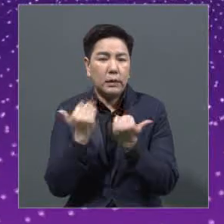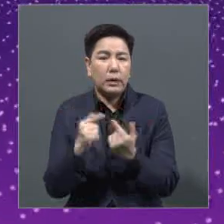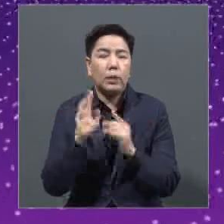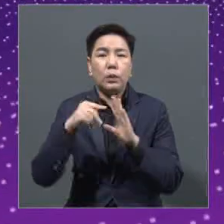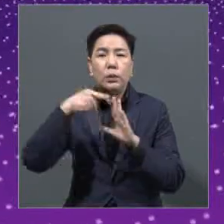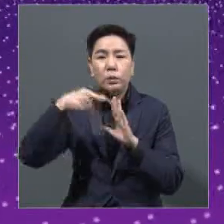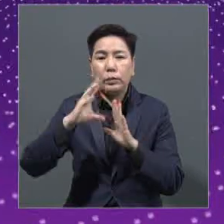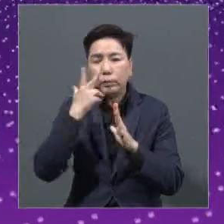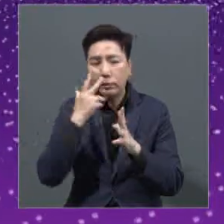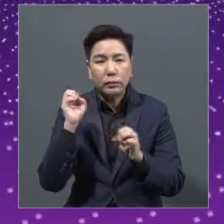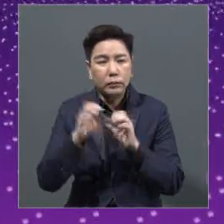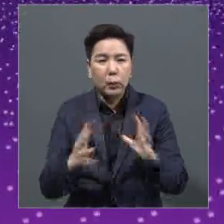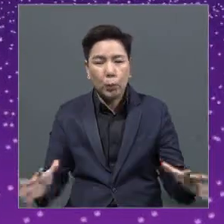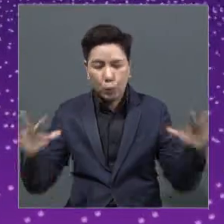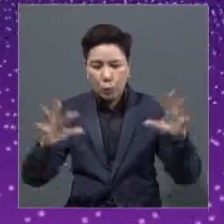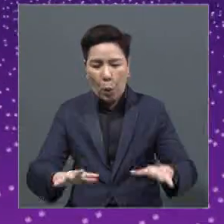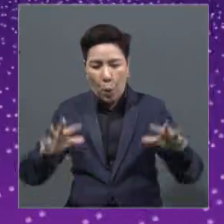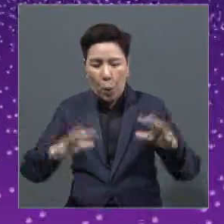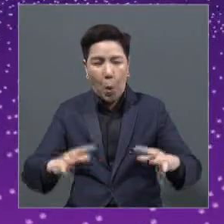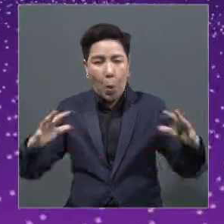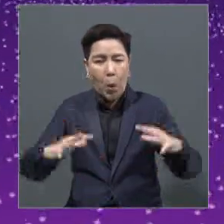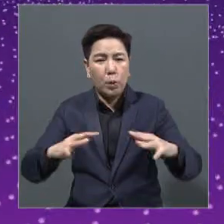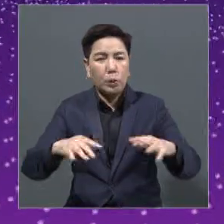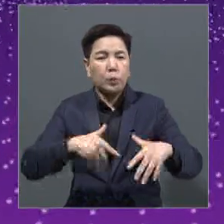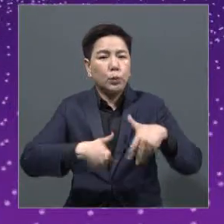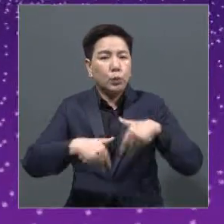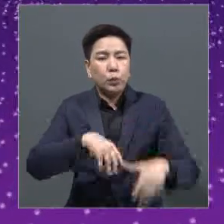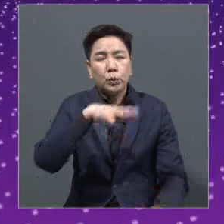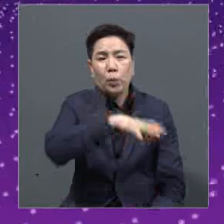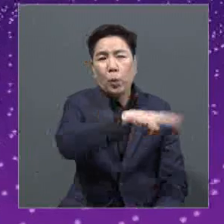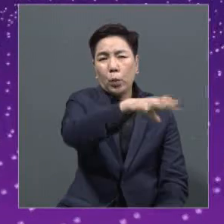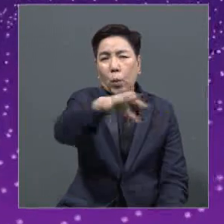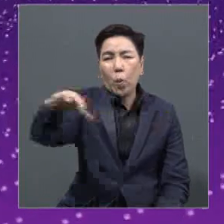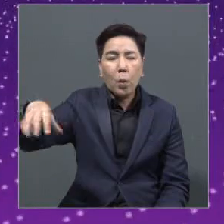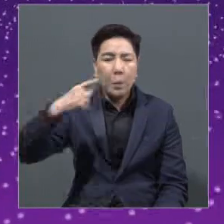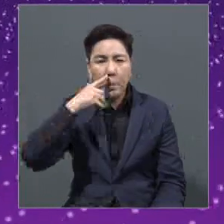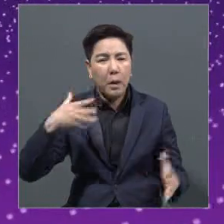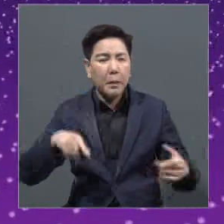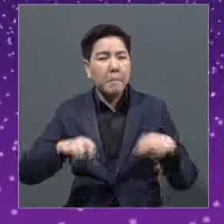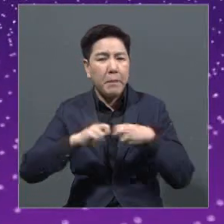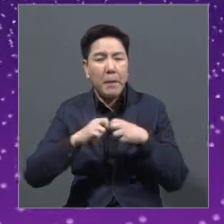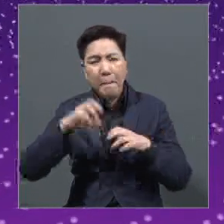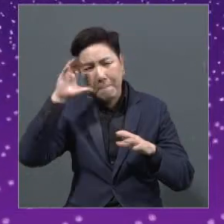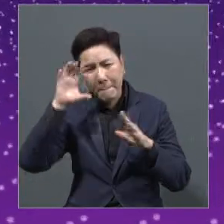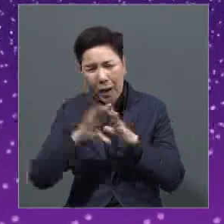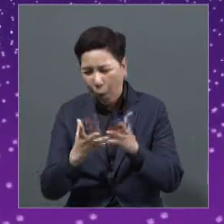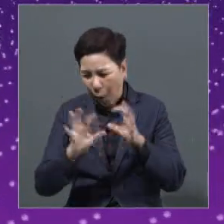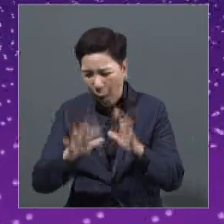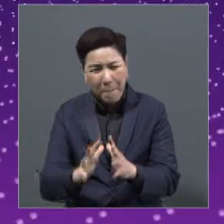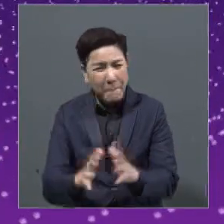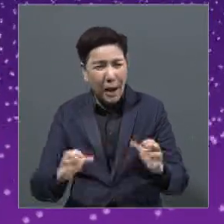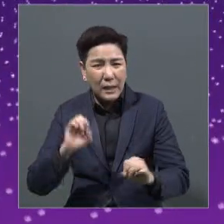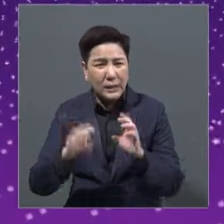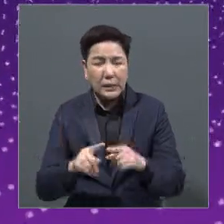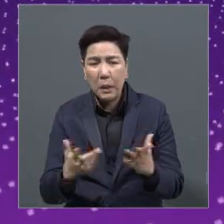ว่ามีการนำขยะมากองไว้ตามจุดต่างๆในที่สาธารณะเป็นจำนวนมากครับกลายเป็นภาพขยะล้นเมือง